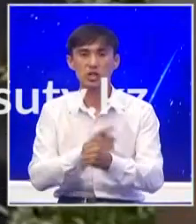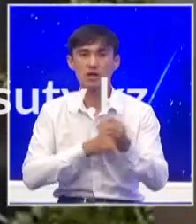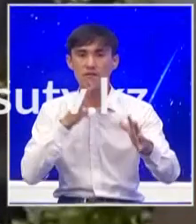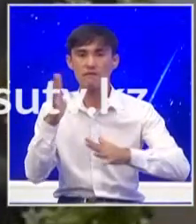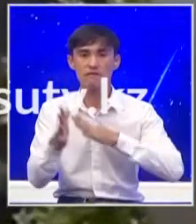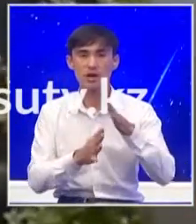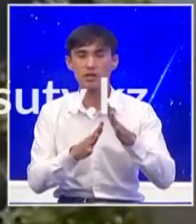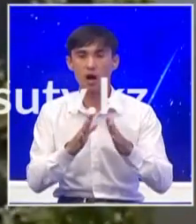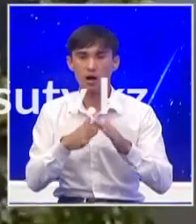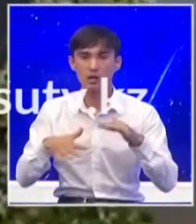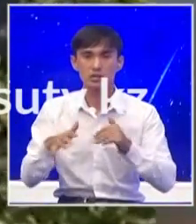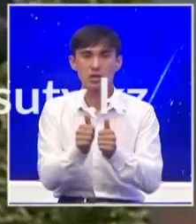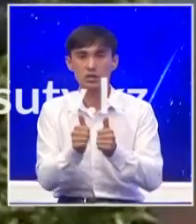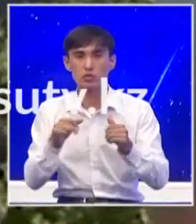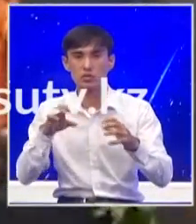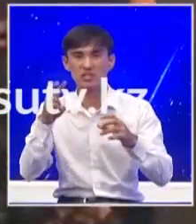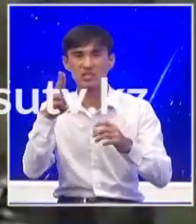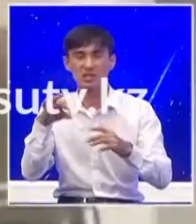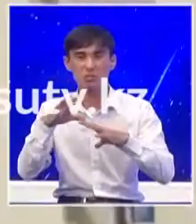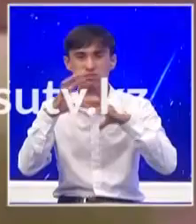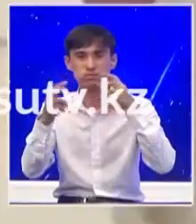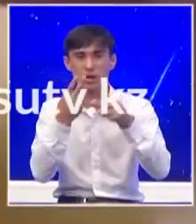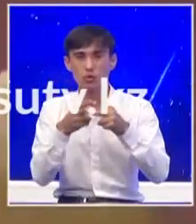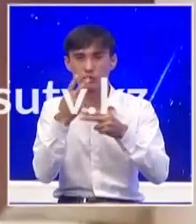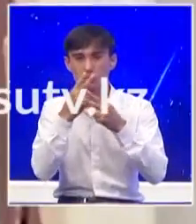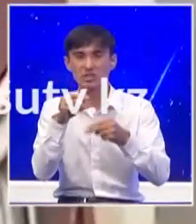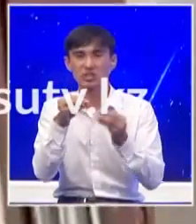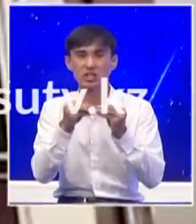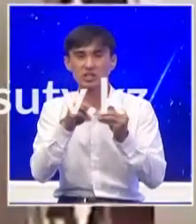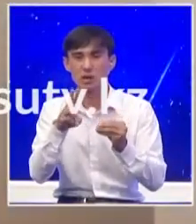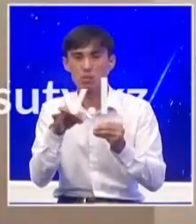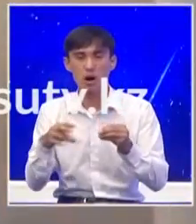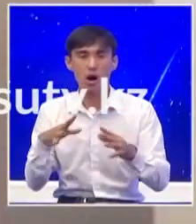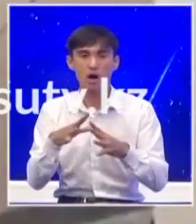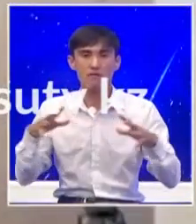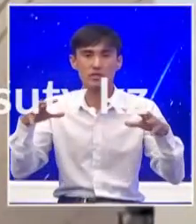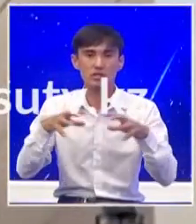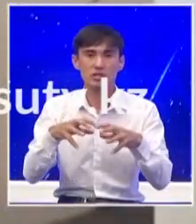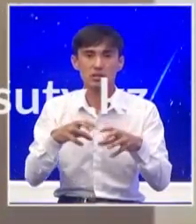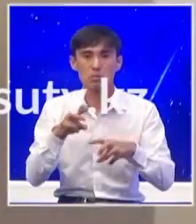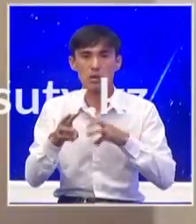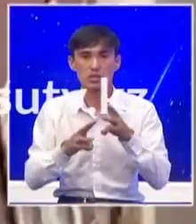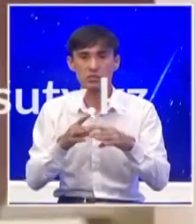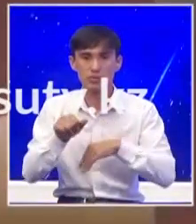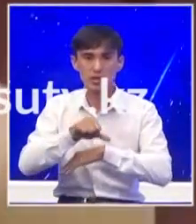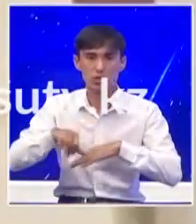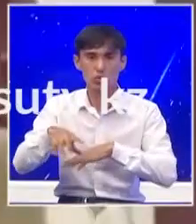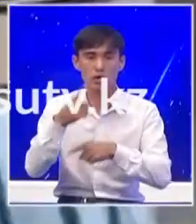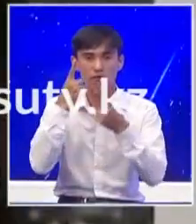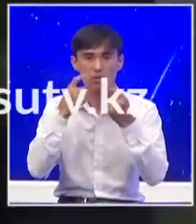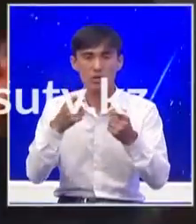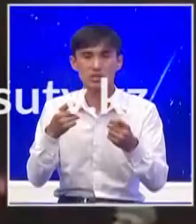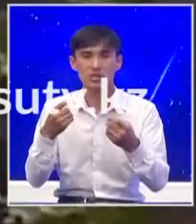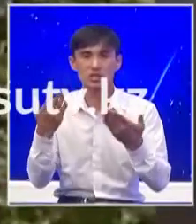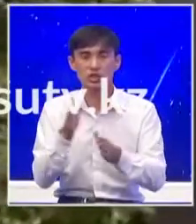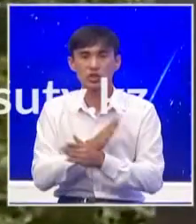ветра. Окрестности затянуло дымом, который заметен в десятках километров от охваченных пожаром территорий. Информация о возможных жертвах